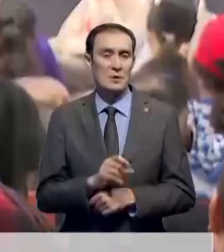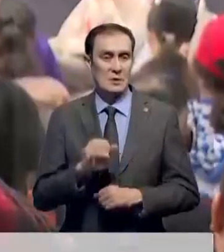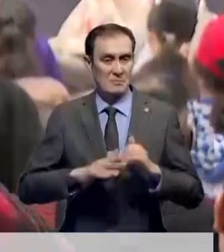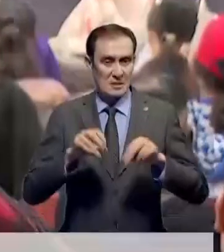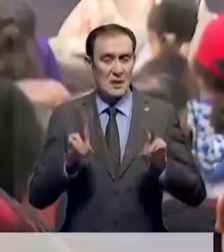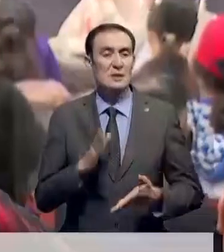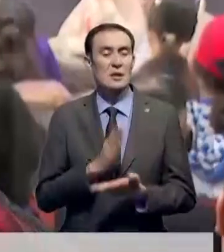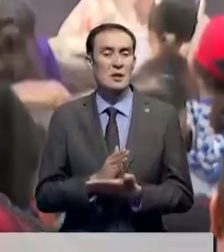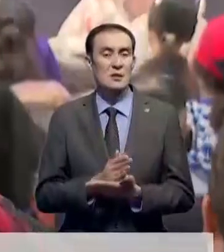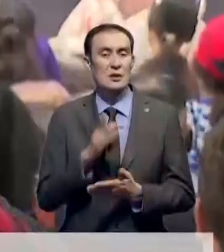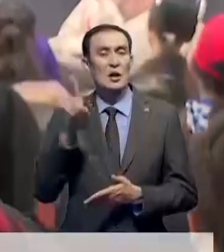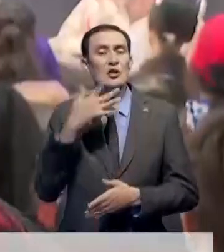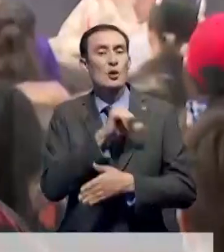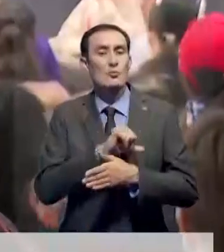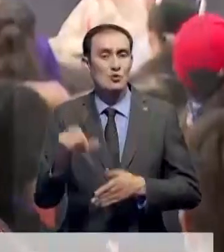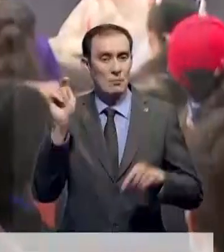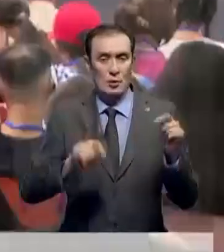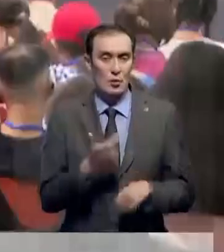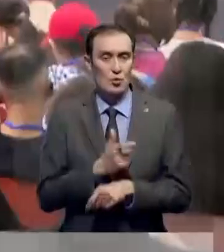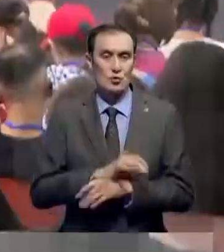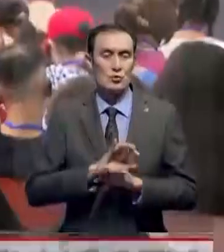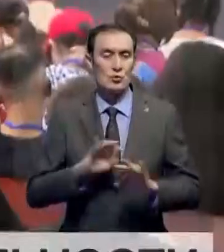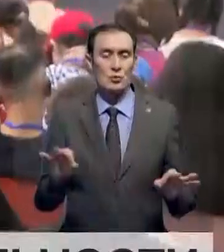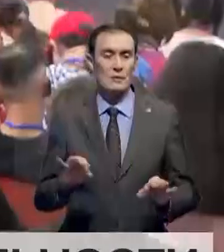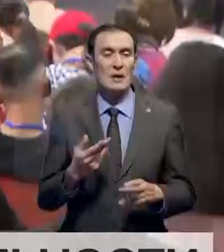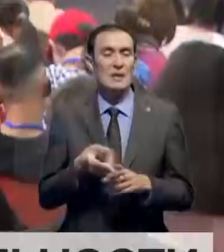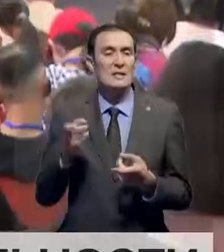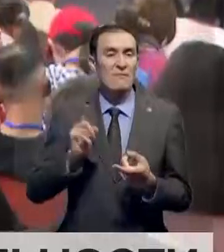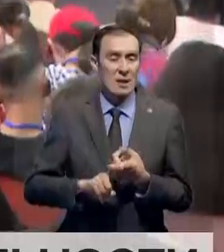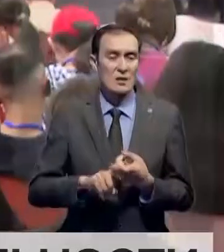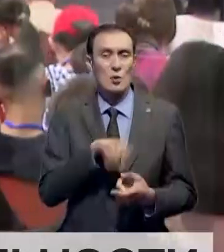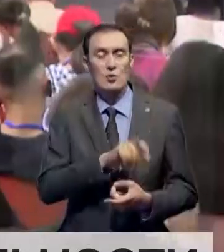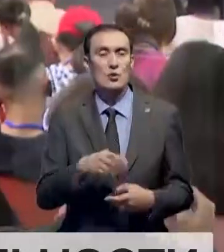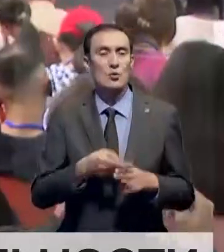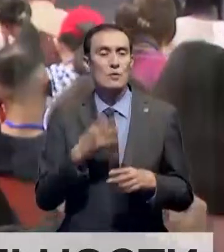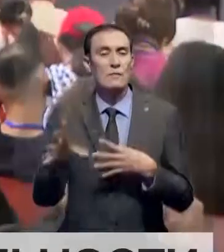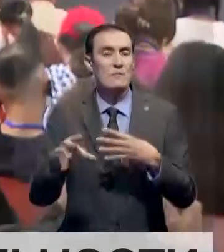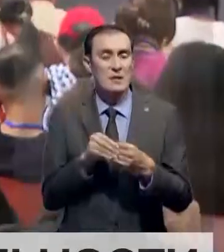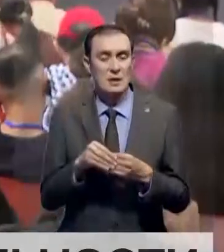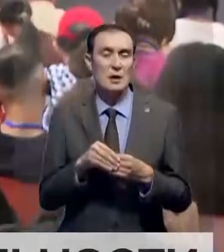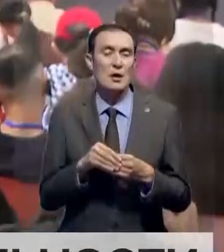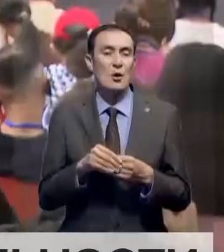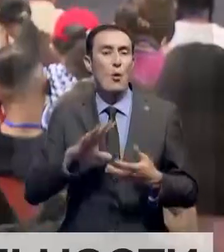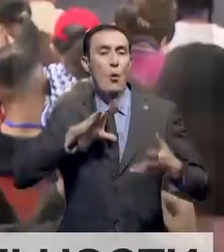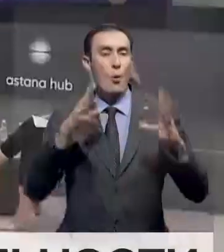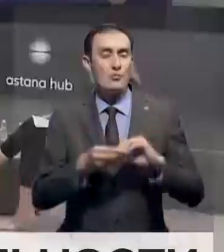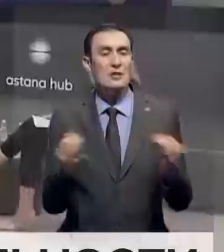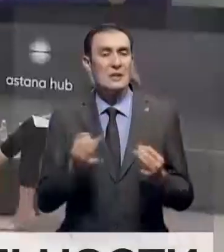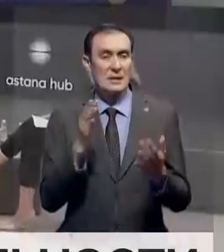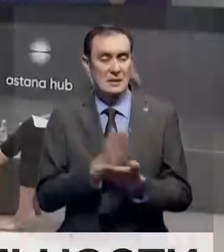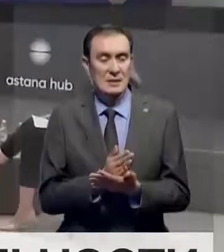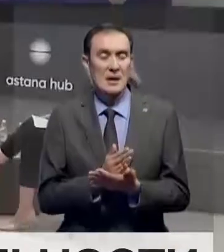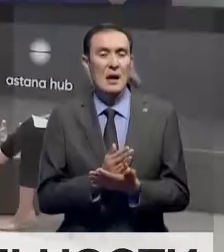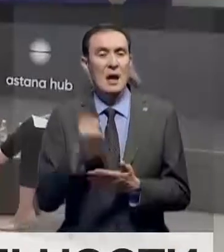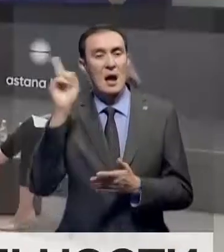специалистов, даже за рубежа, это очень классно. Это связи здесь, люди, которые с тобой общим интересом связаны. Анимация